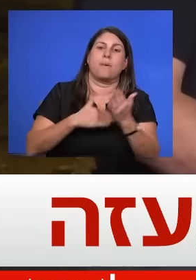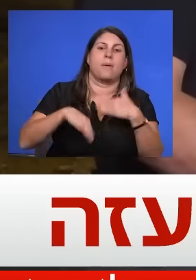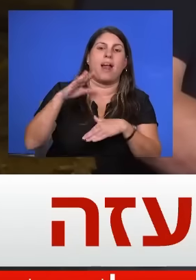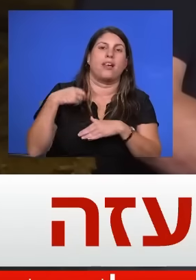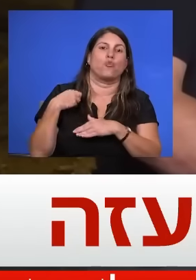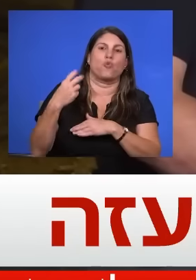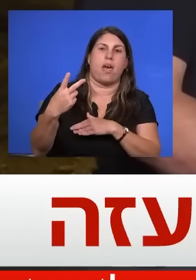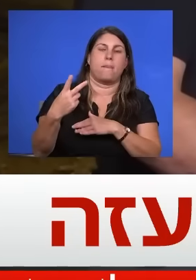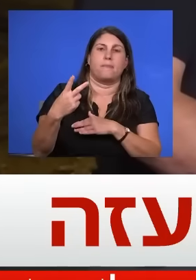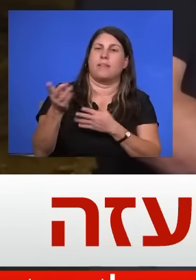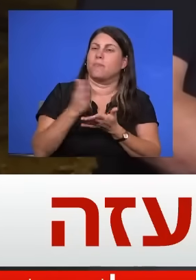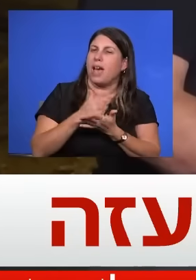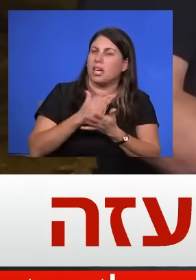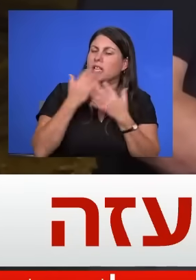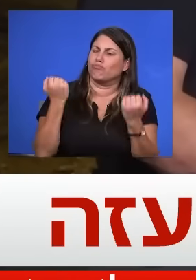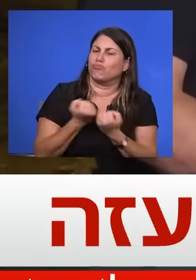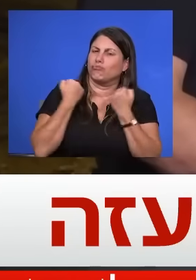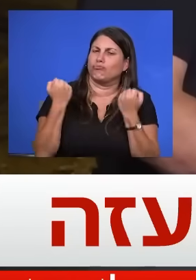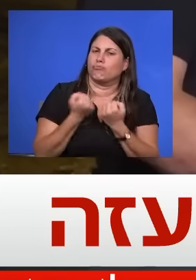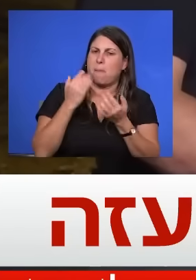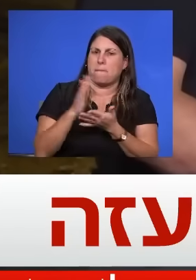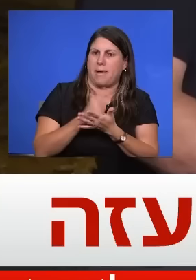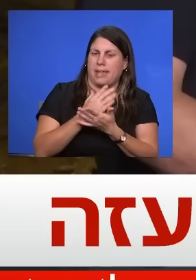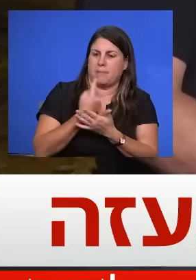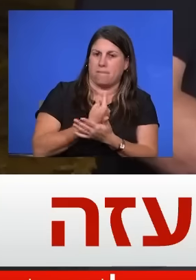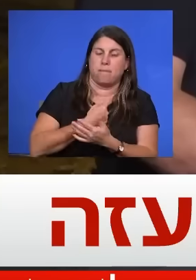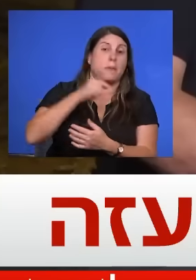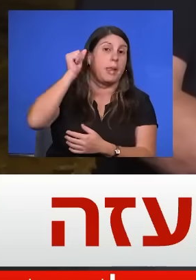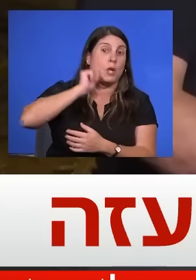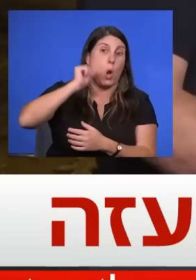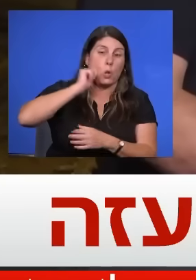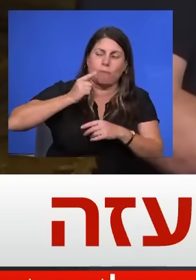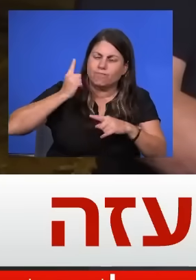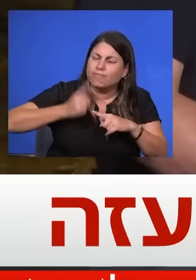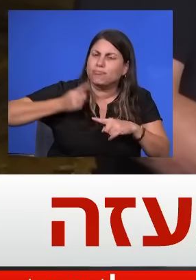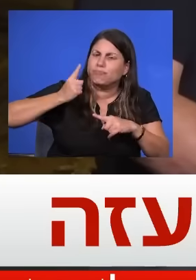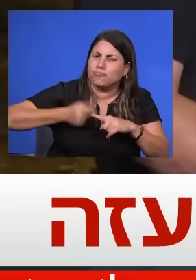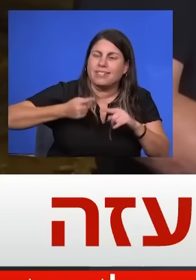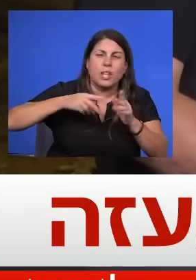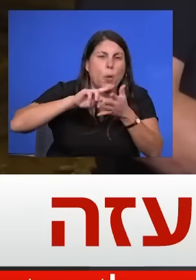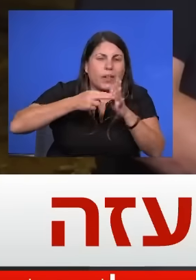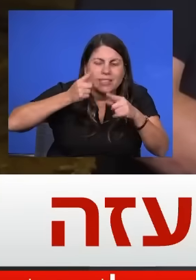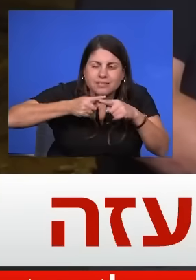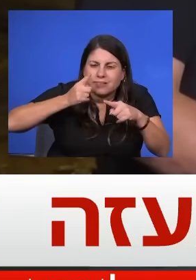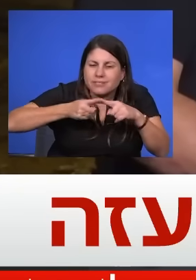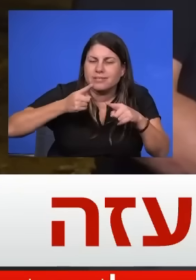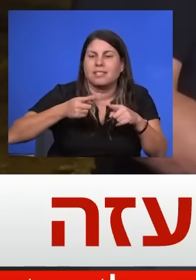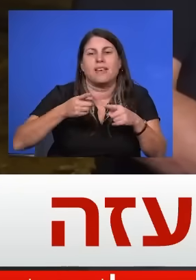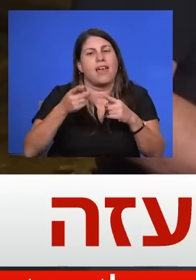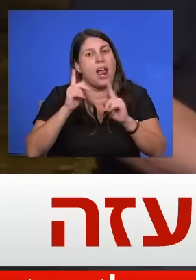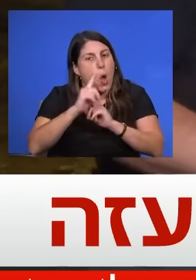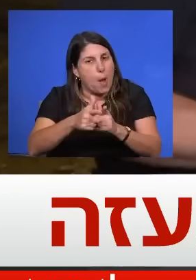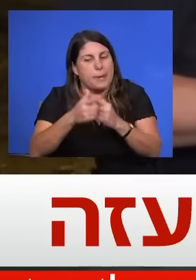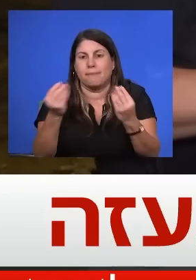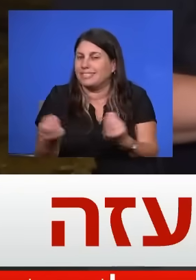נערכים ומתכוננים. כל יום מדייקים מעט יותר את התוכניות, את הלוחמים, את הציוד,